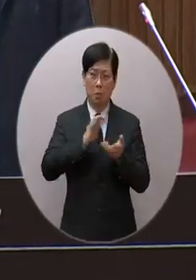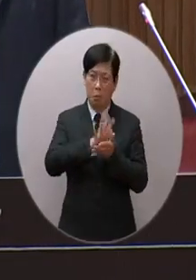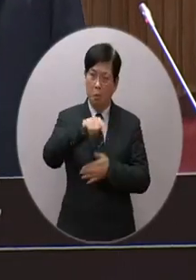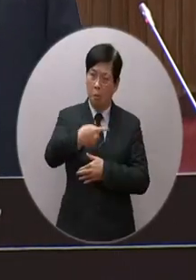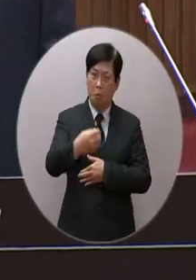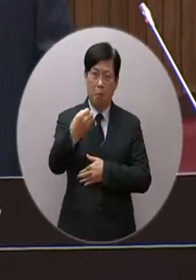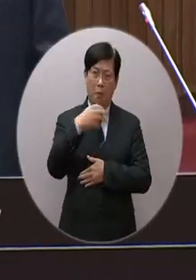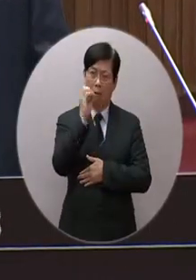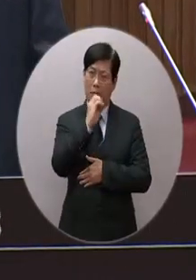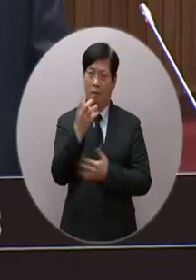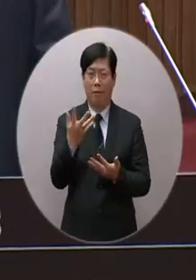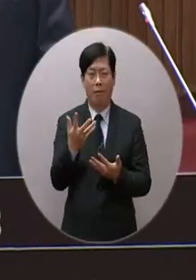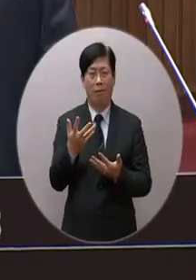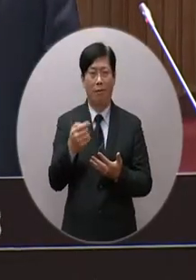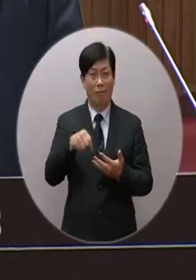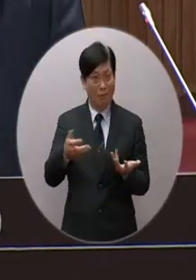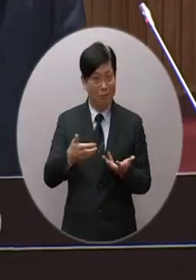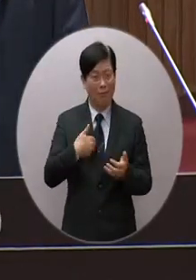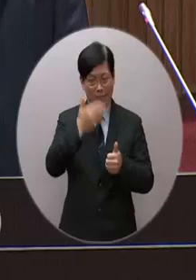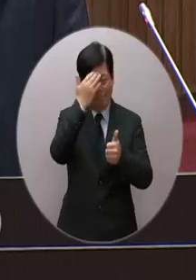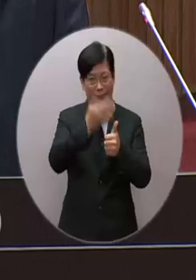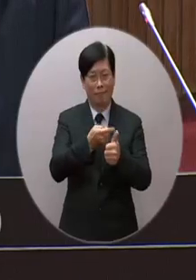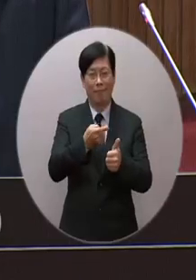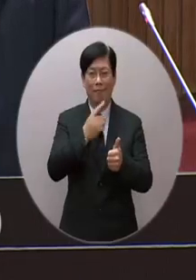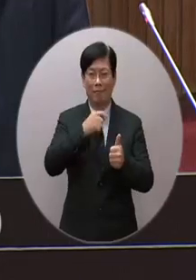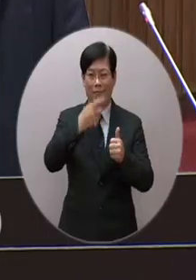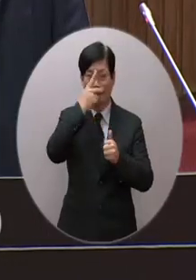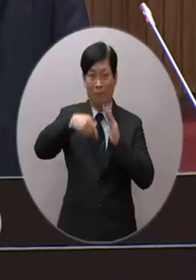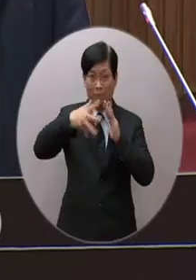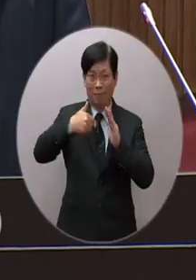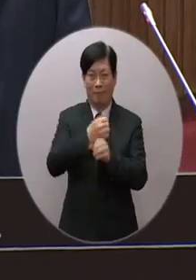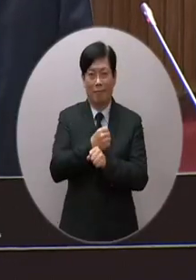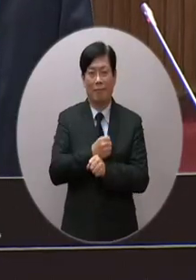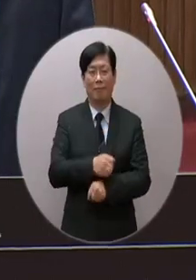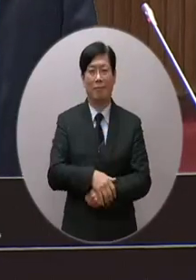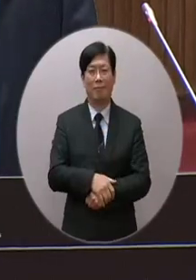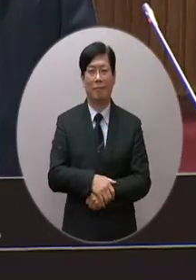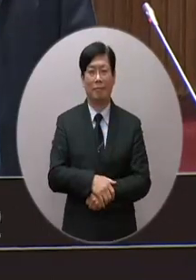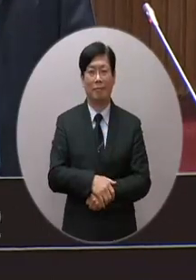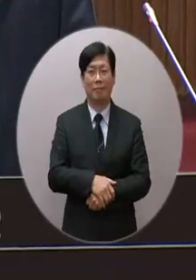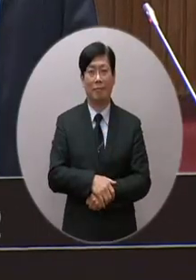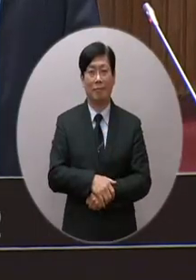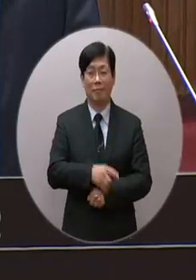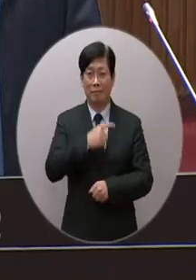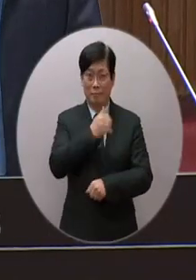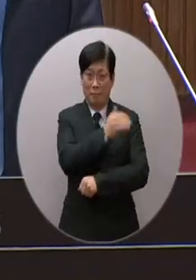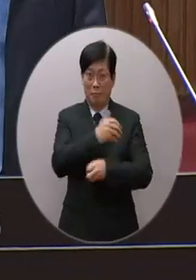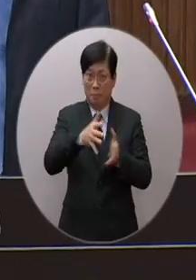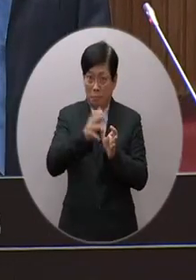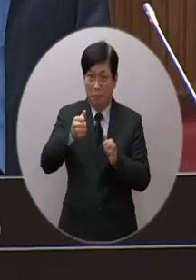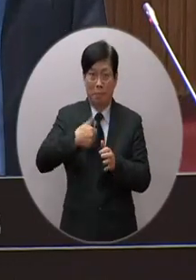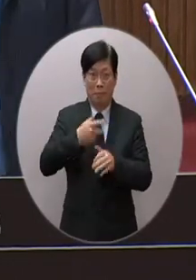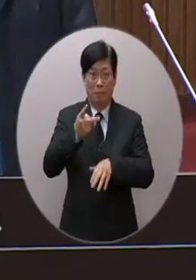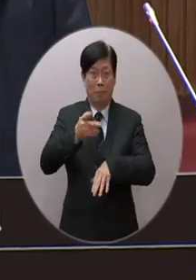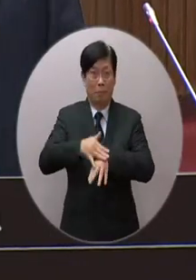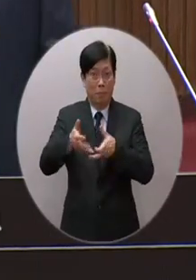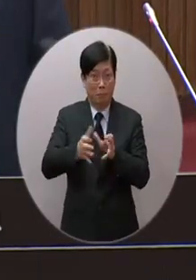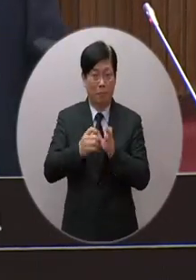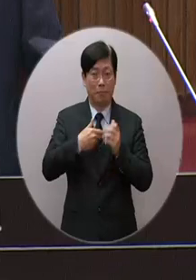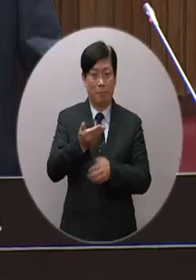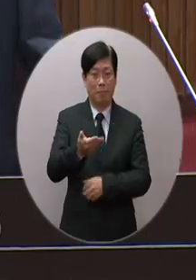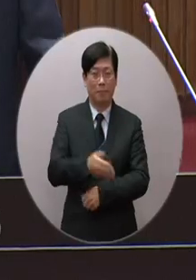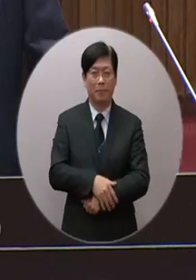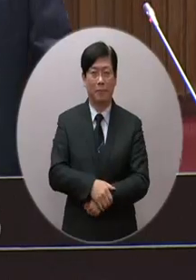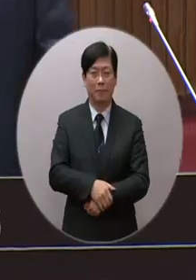息安尼啦，吼，我想这个物件较麻烦，赖院长来小注意一下，无咱陈部长、咱科技部陈部长请回，